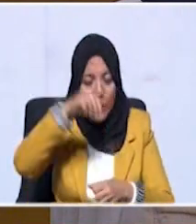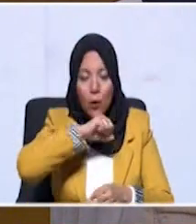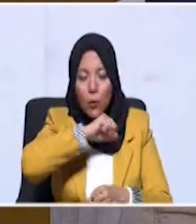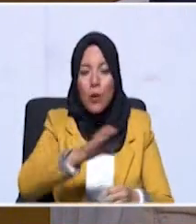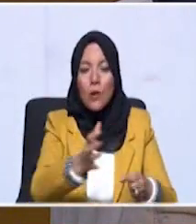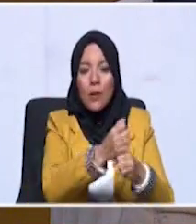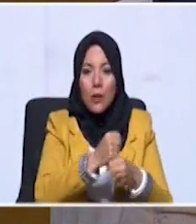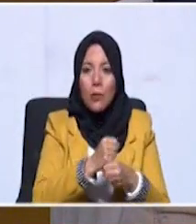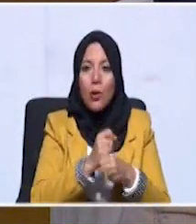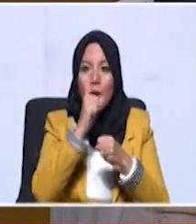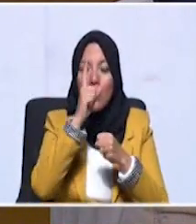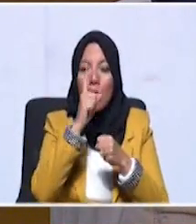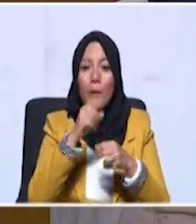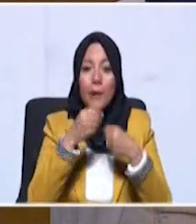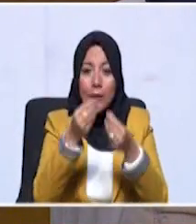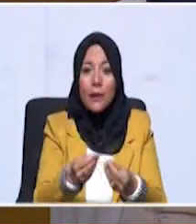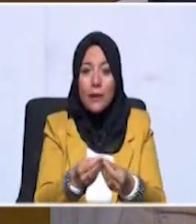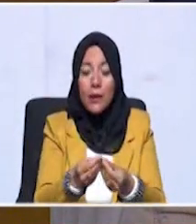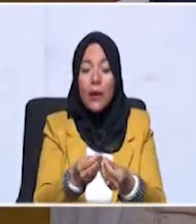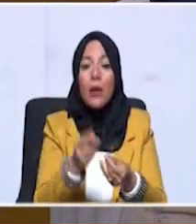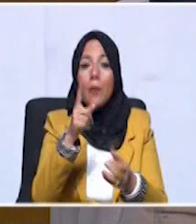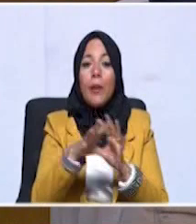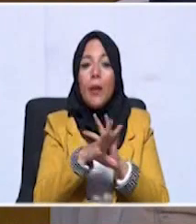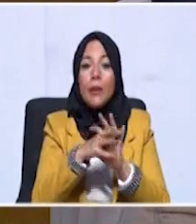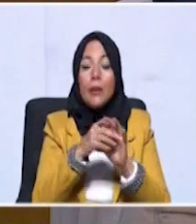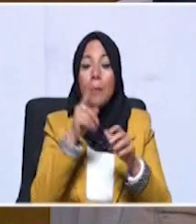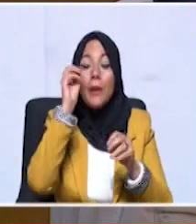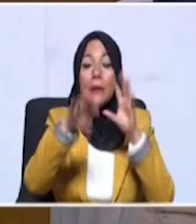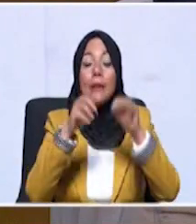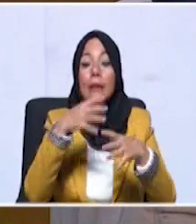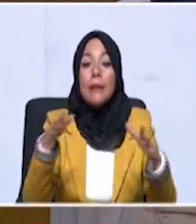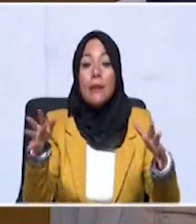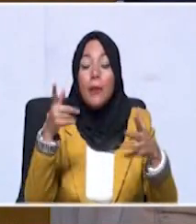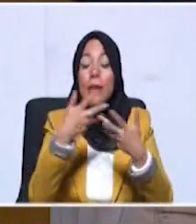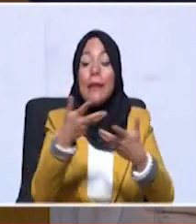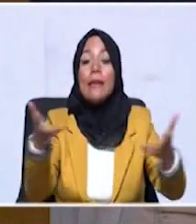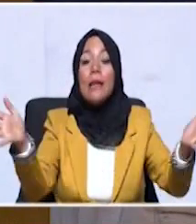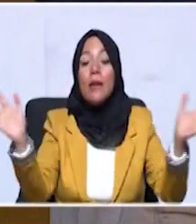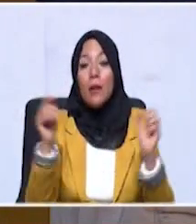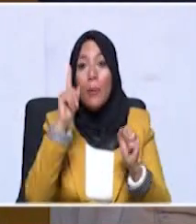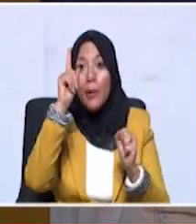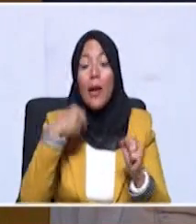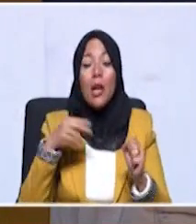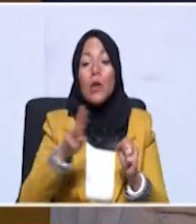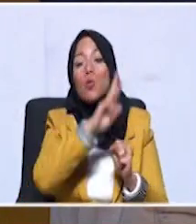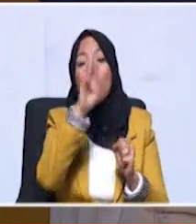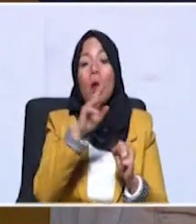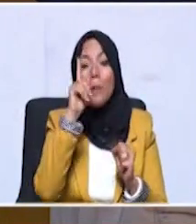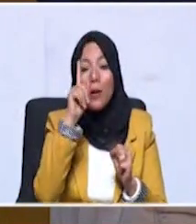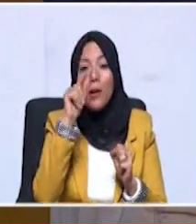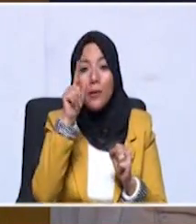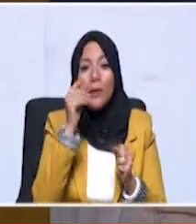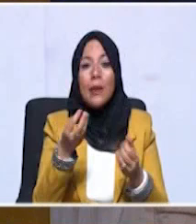يا ذا المن ولا يمن عليه، يا ذا الجلال والإكرام، يا ذا الطول والإنعام، أسألك إن